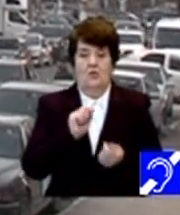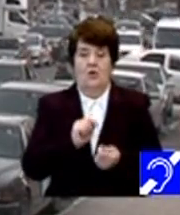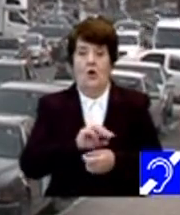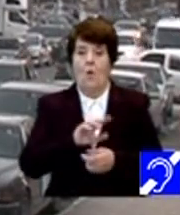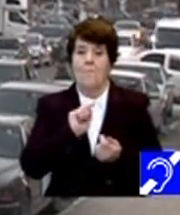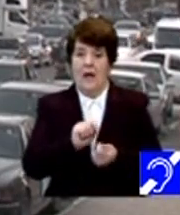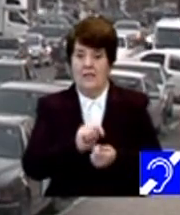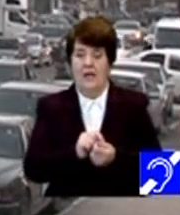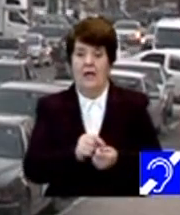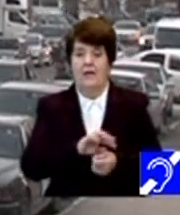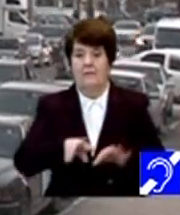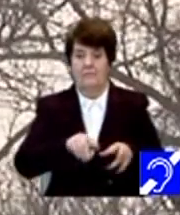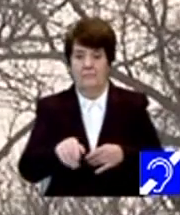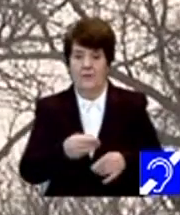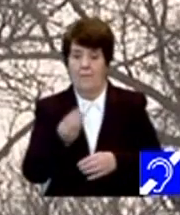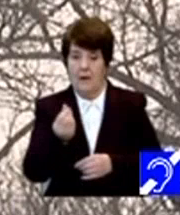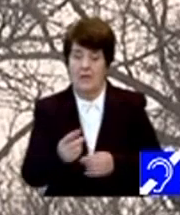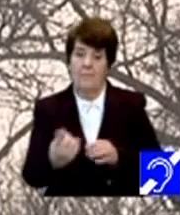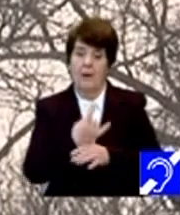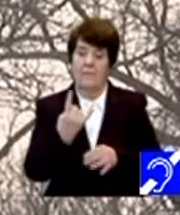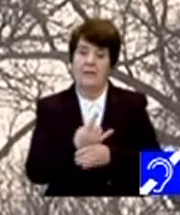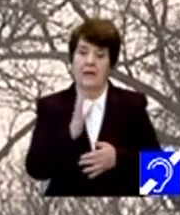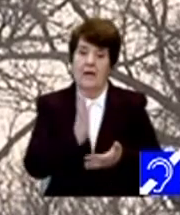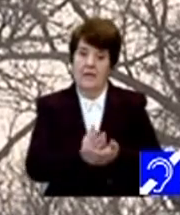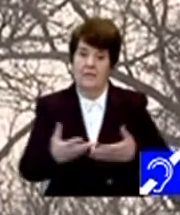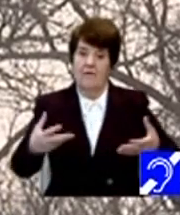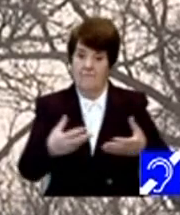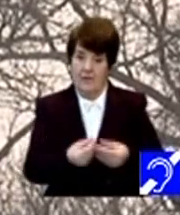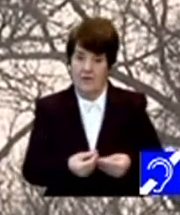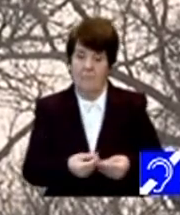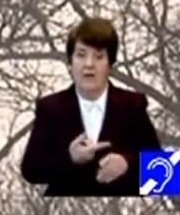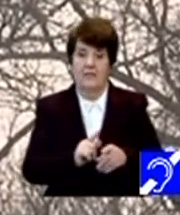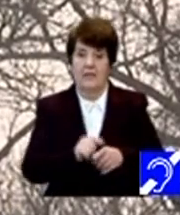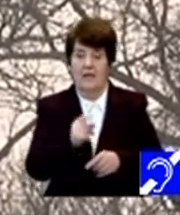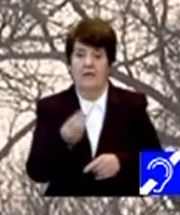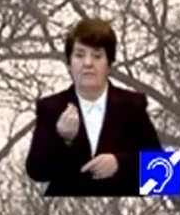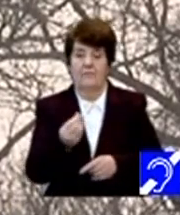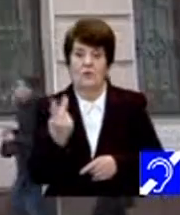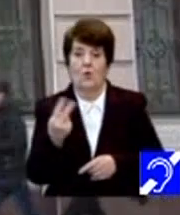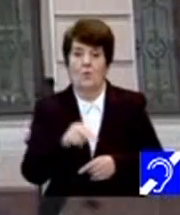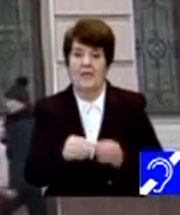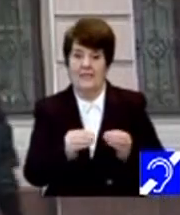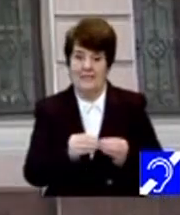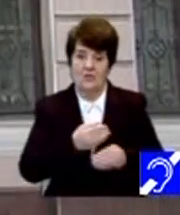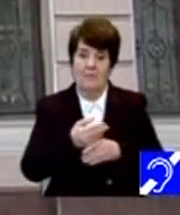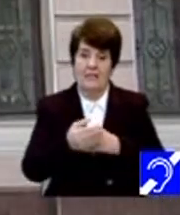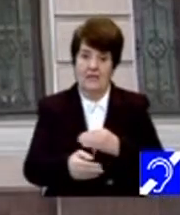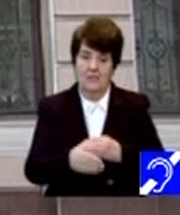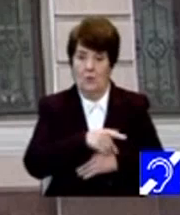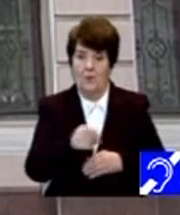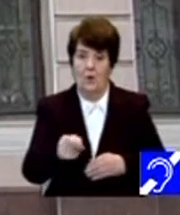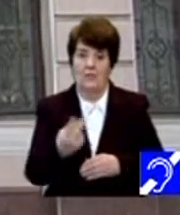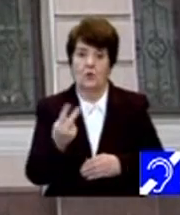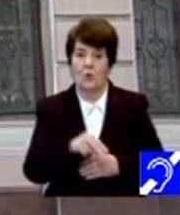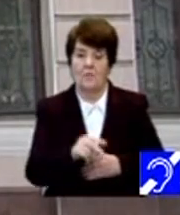Prevenire și Combatere a Spălării Banilor a declarat că prima dată a aflat despre existența schemei ilicite de spălare a banilor în 2010. Mai